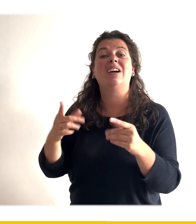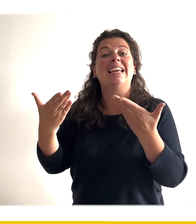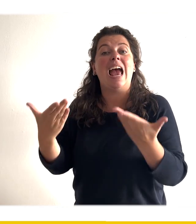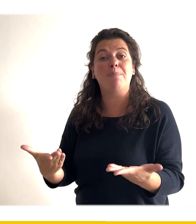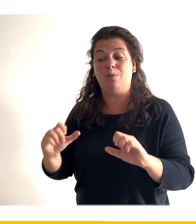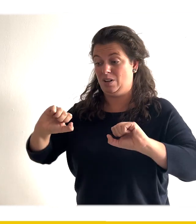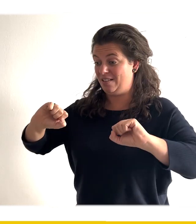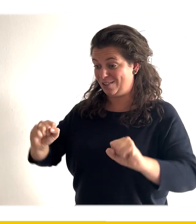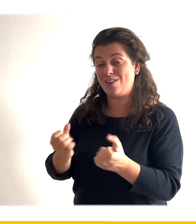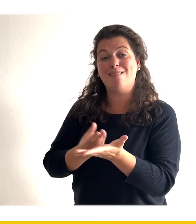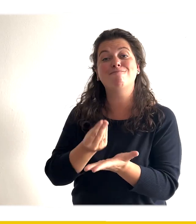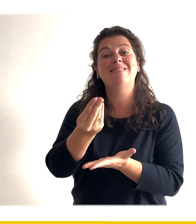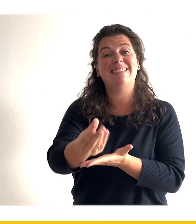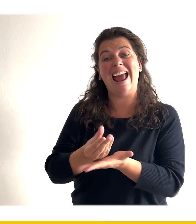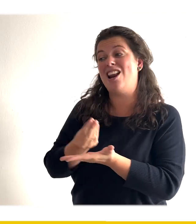je delen.